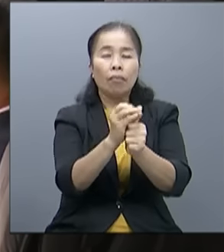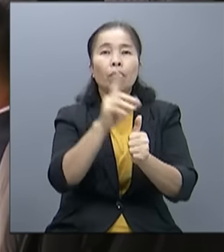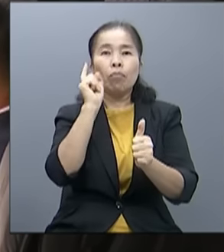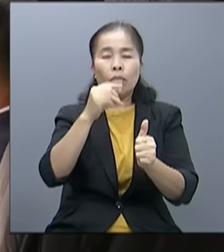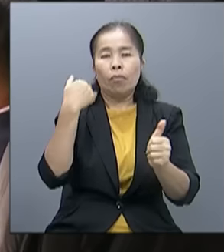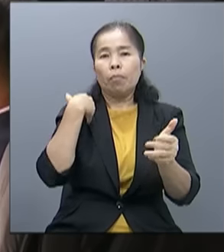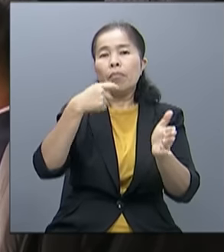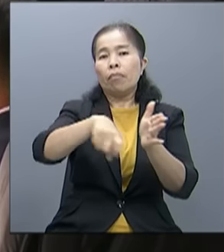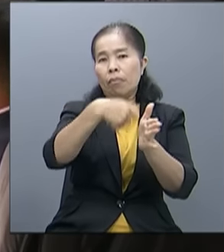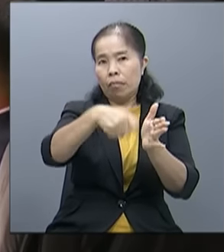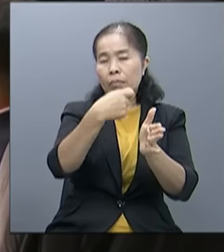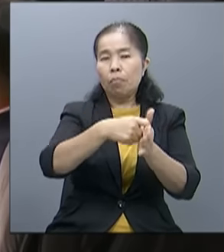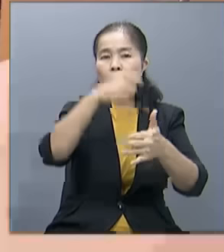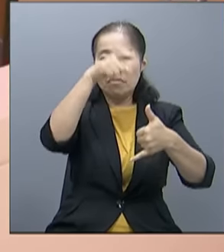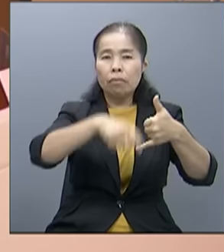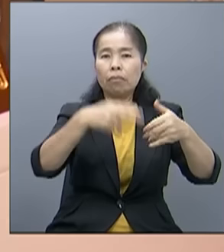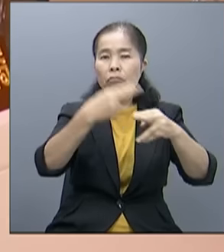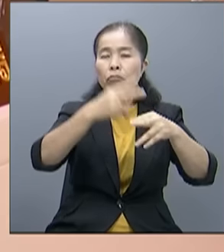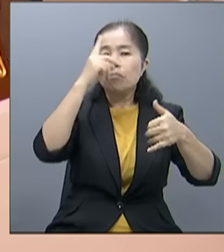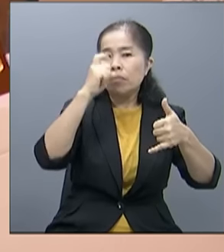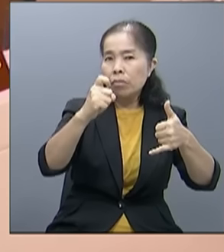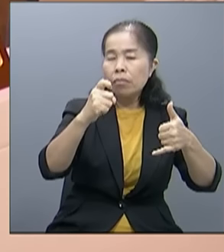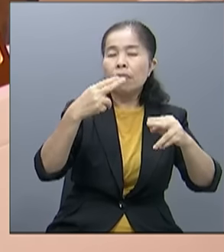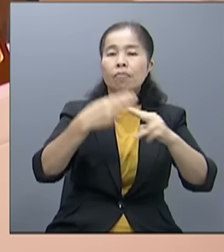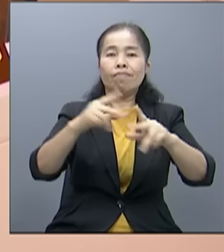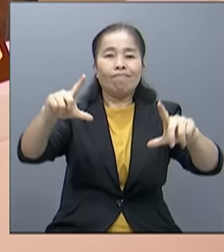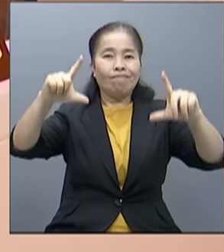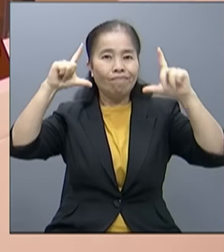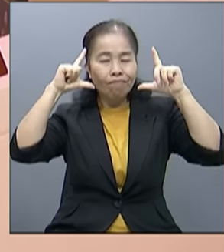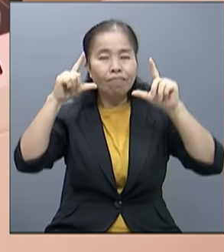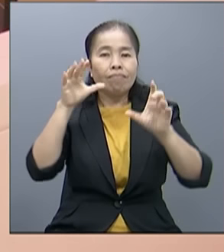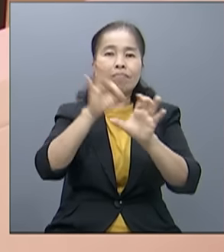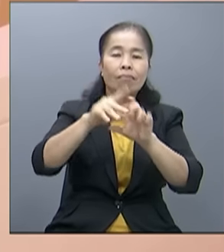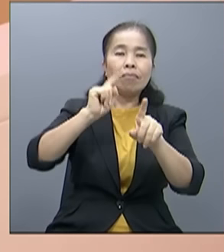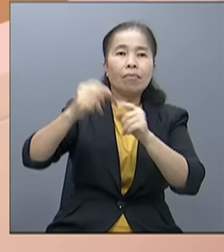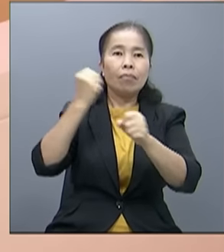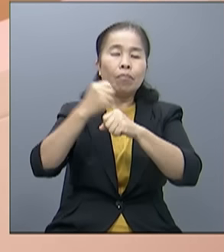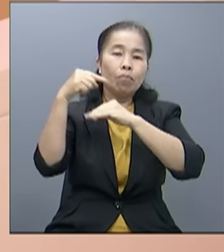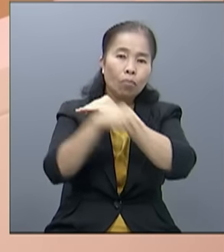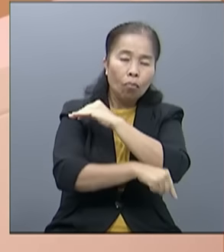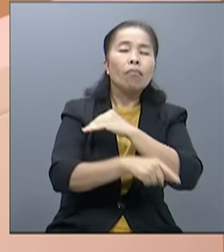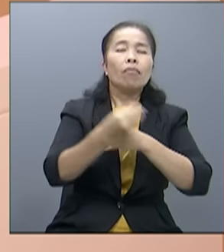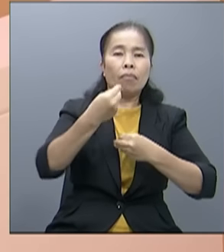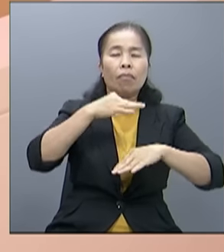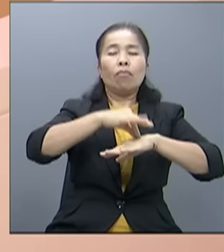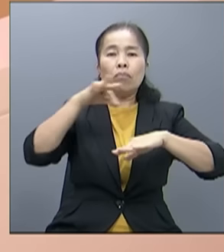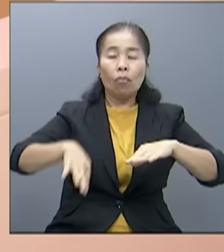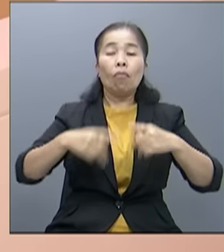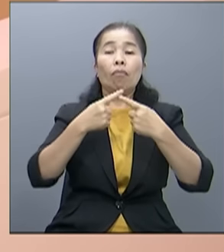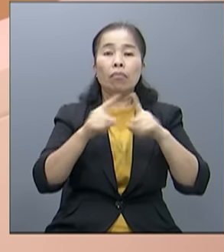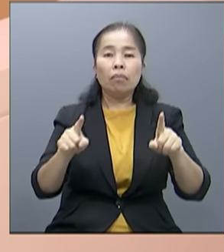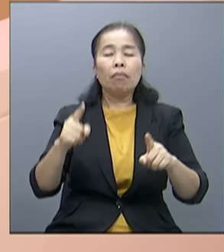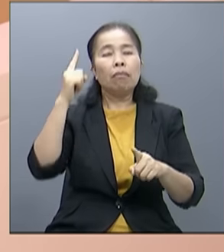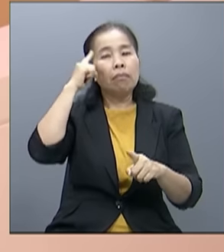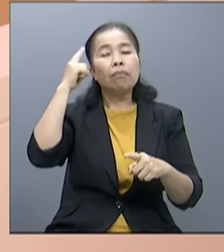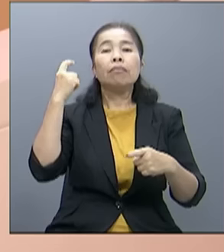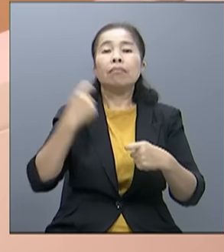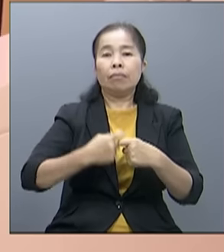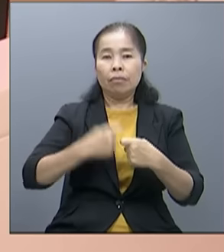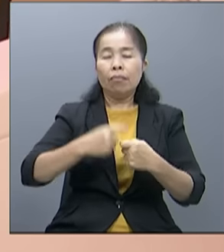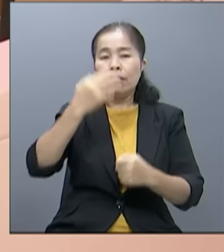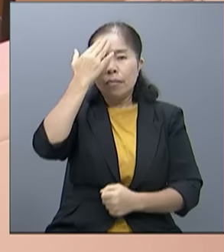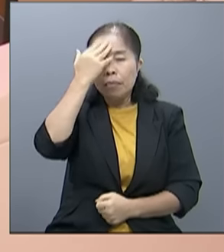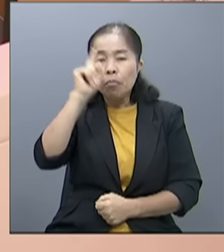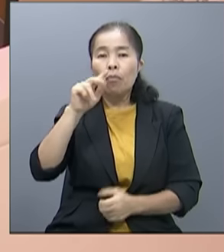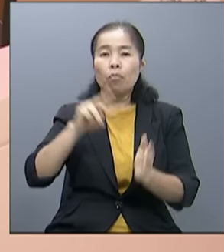ผลเรื่องของความประพฤติเสื่อมเสียอย่างร้ายแรงหรือทุจริตต่อหน้าที่แต่ก็ไม่ใช่เรื่องง่ายนะคะเพราะจะต้อง